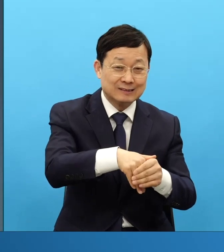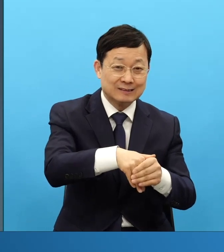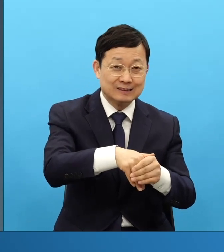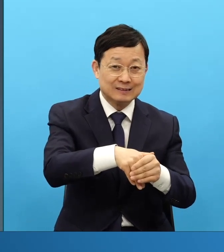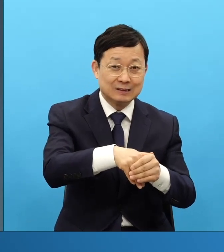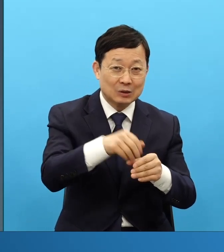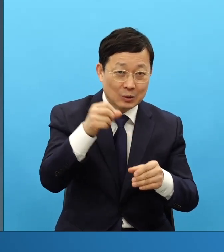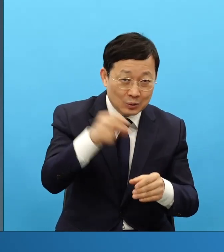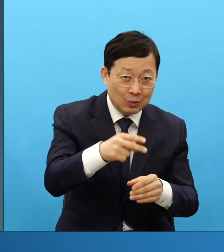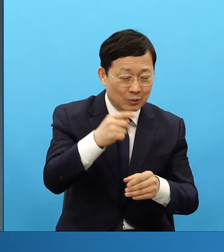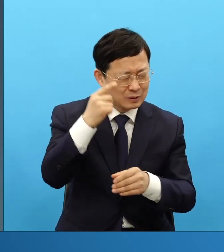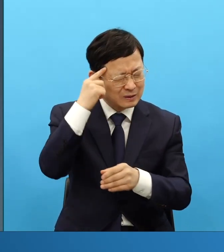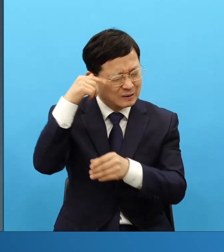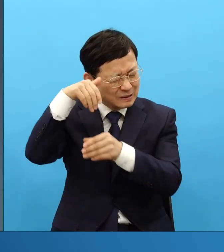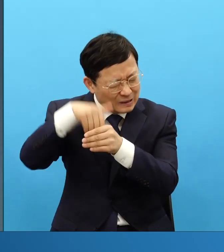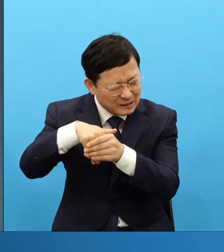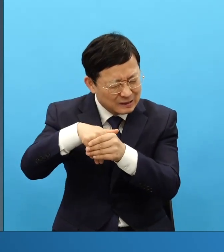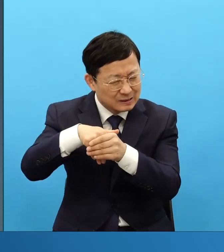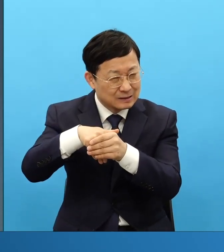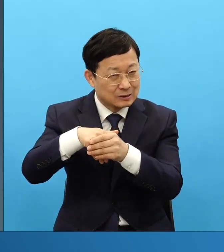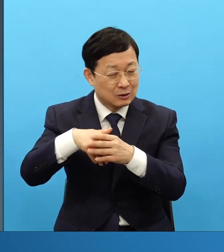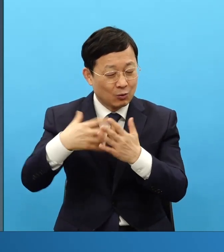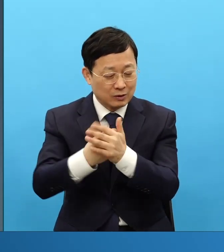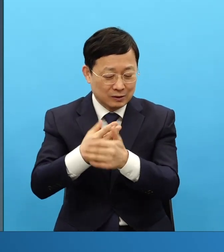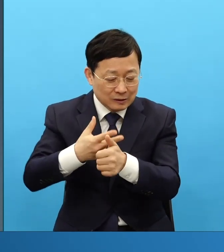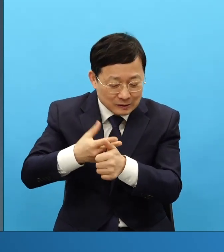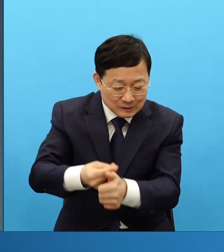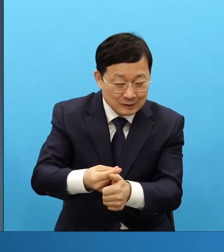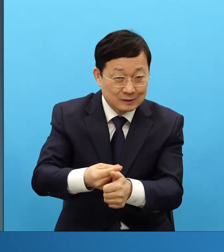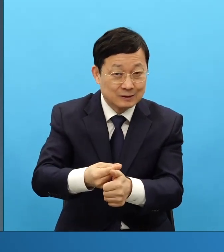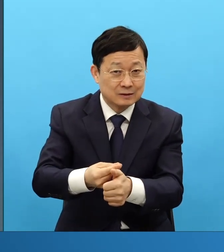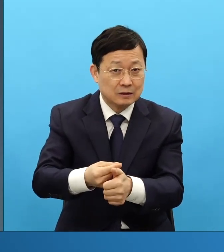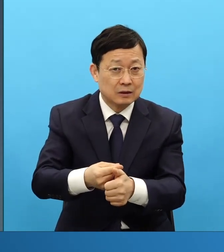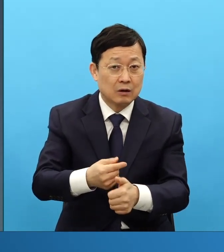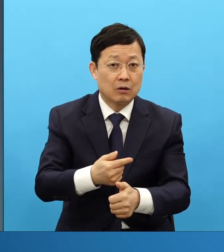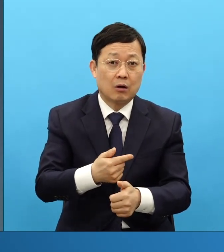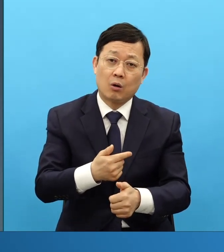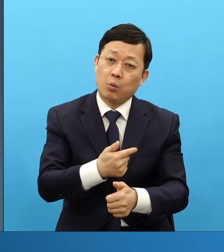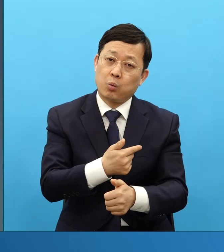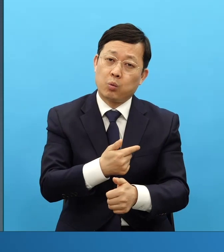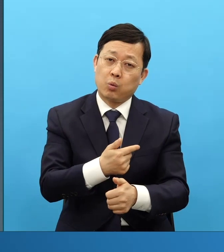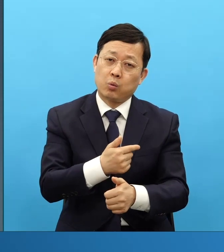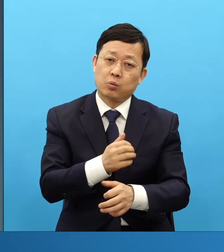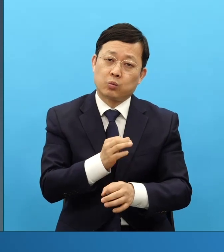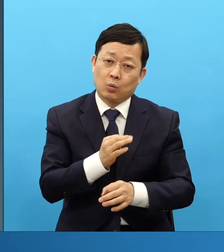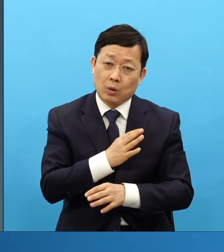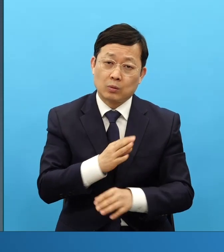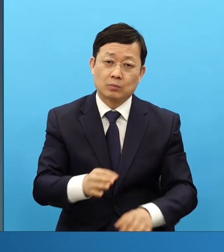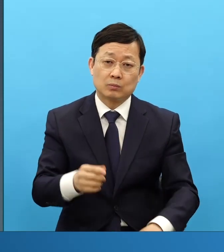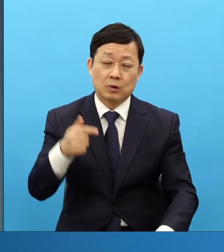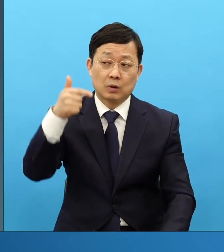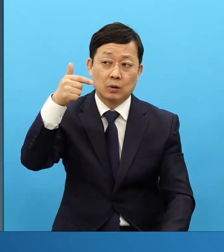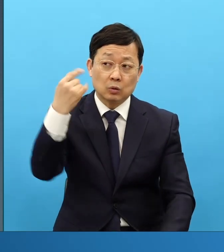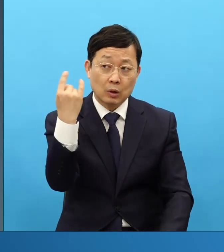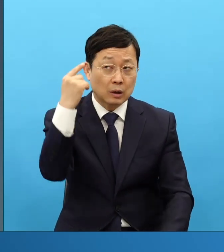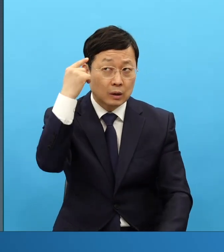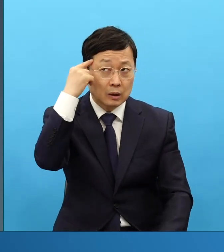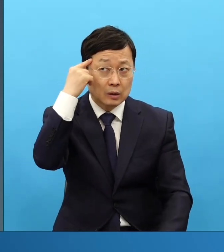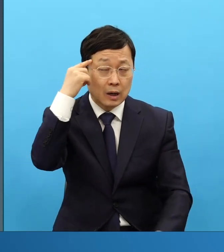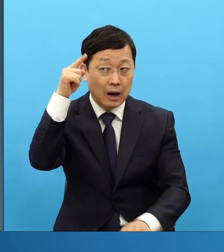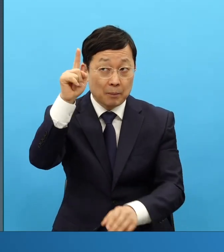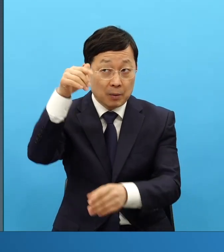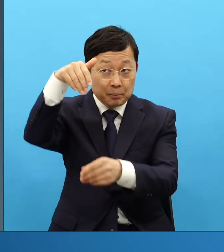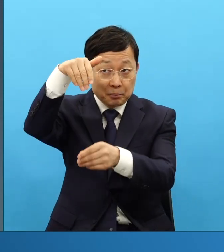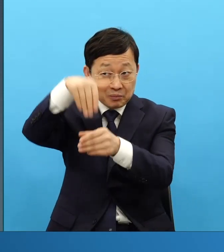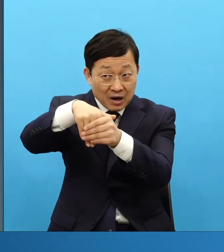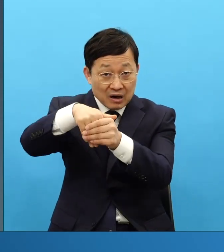또 mind. 각인됩니다. And then that gets imprinted once 이거 again. 무서운 거예요 And so 이게. it's a fearsome thing. 우리의 뇌에 각인된 것은 안 없어집니다. And what's